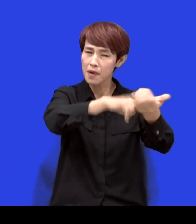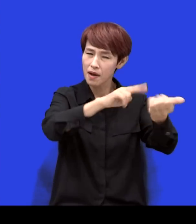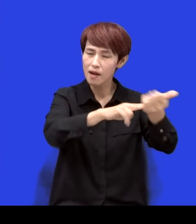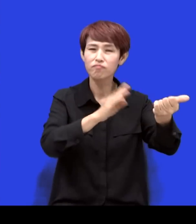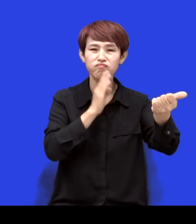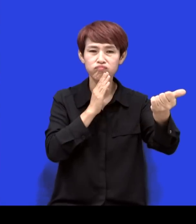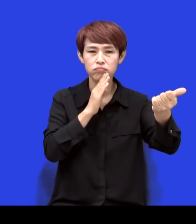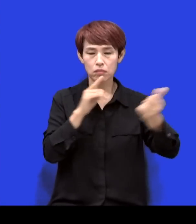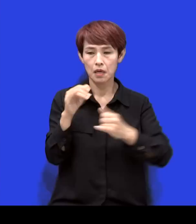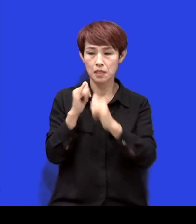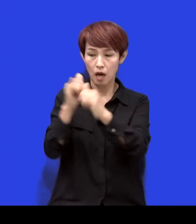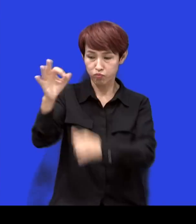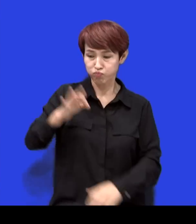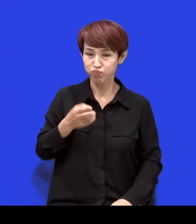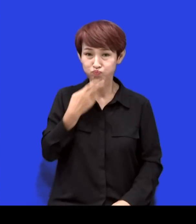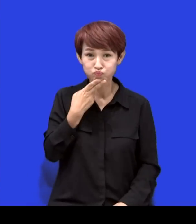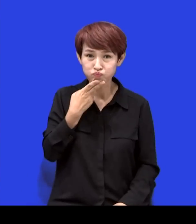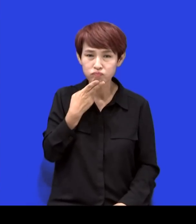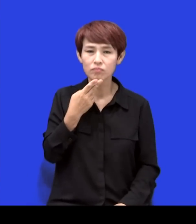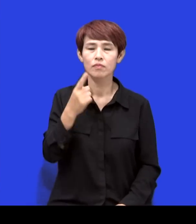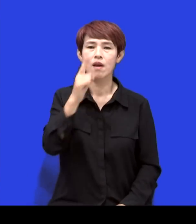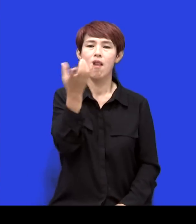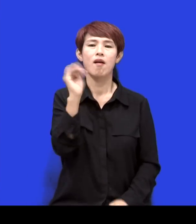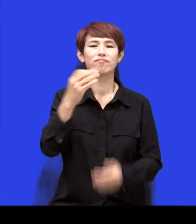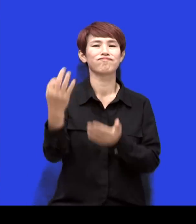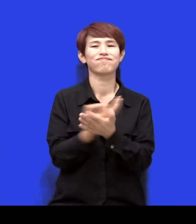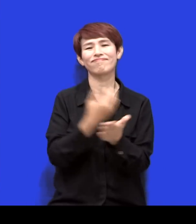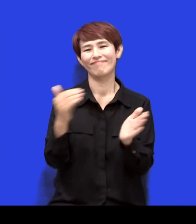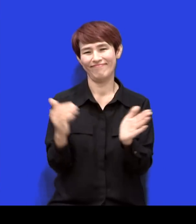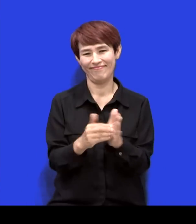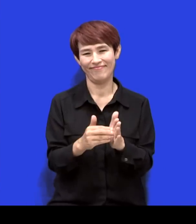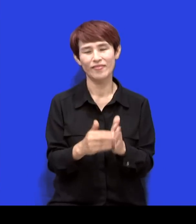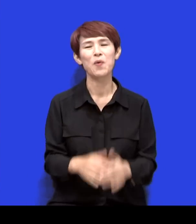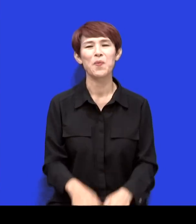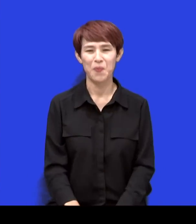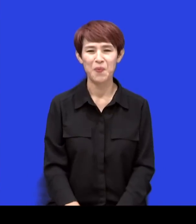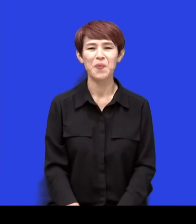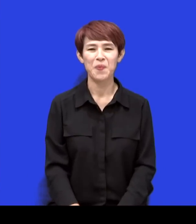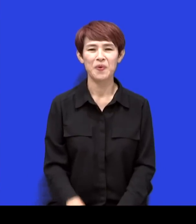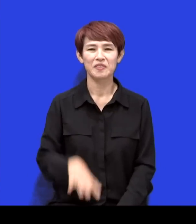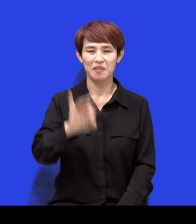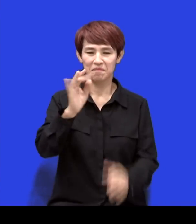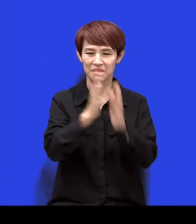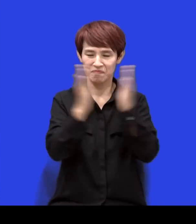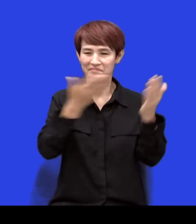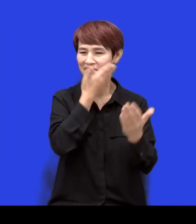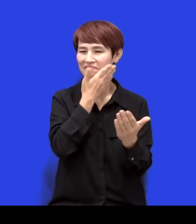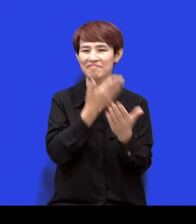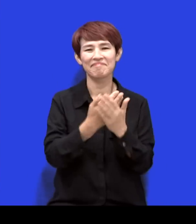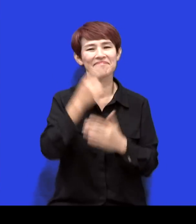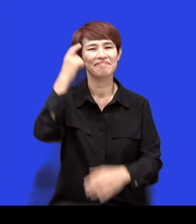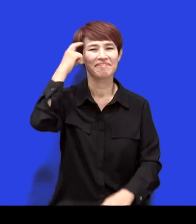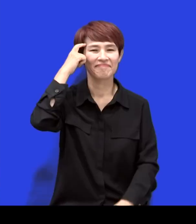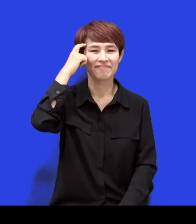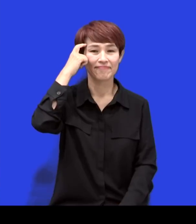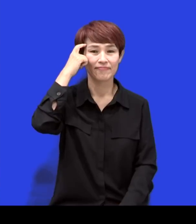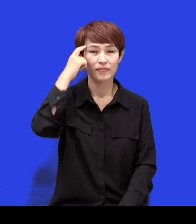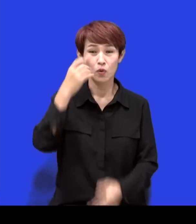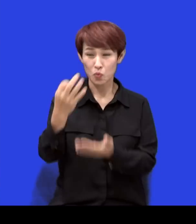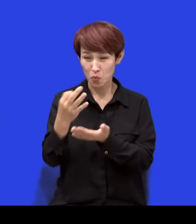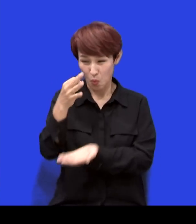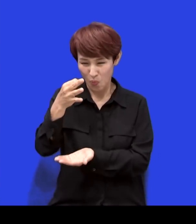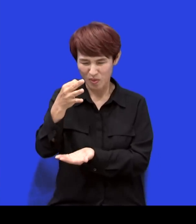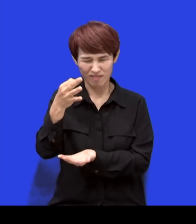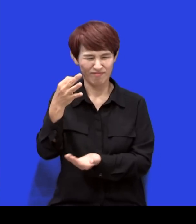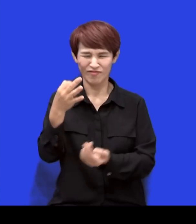이제 상금이 없었지만 다시 그러니까요. 1억을 다 만회했죠. 그래서 예. 역시 데뷔가 중요하구나. 그럼요. 그리고 이제 돈보단